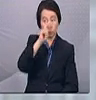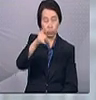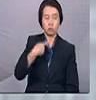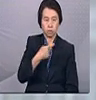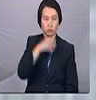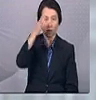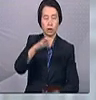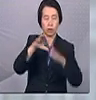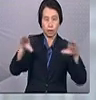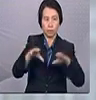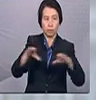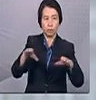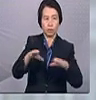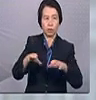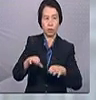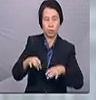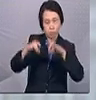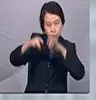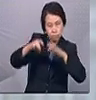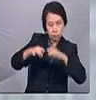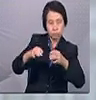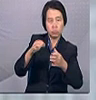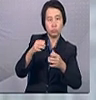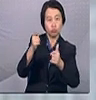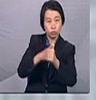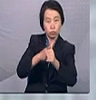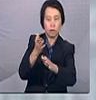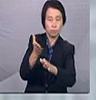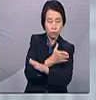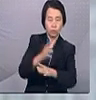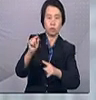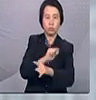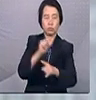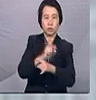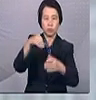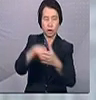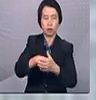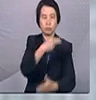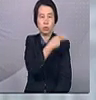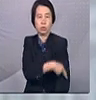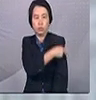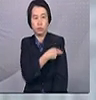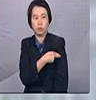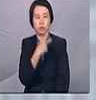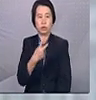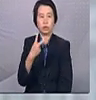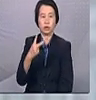akan jalankan verifikasi dulu sebelum kita gunakan di hospital-hospital di Kementerian